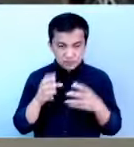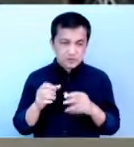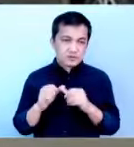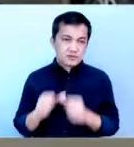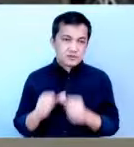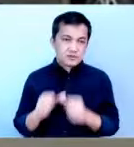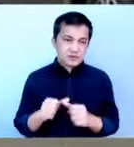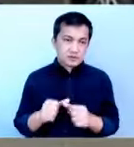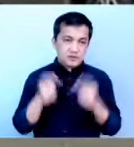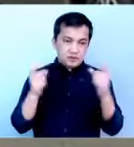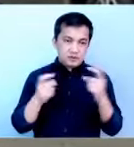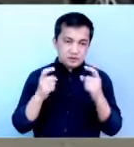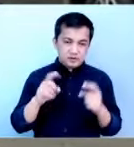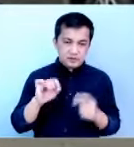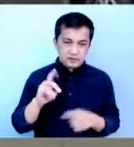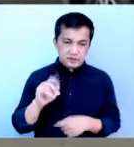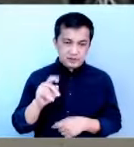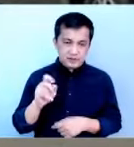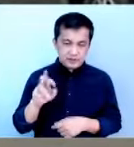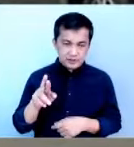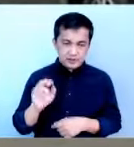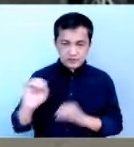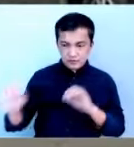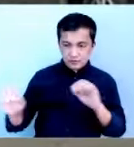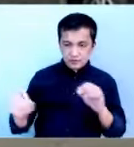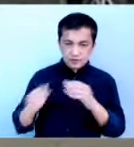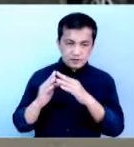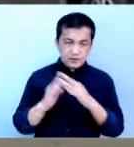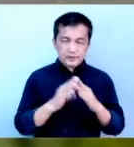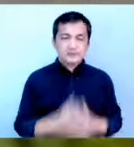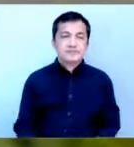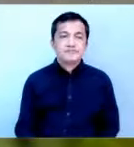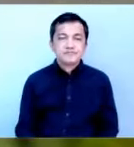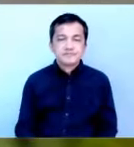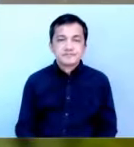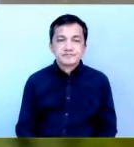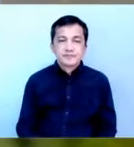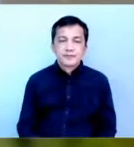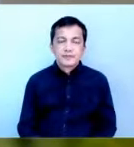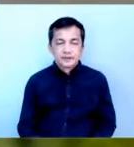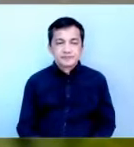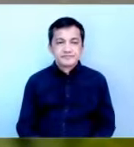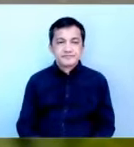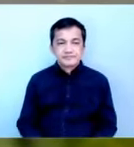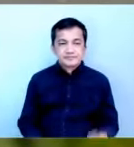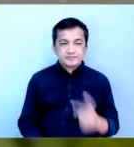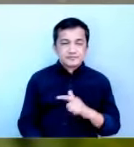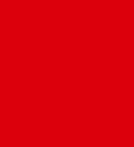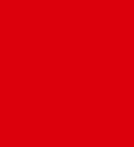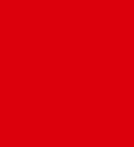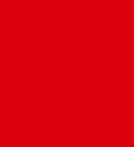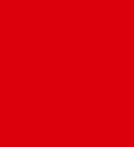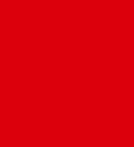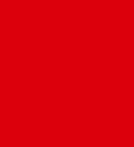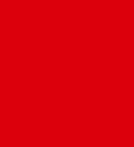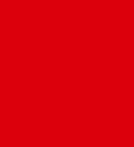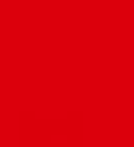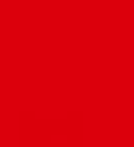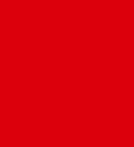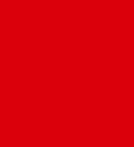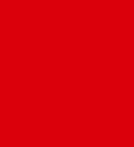ang pagdiriwang ng Eid al-Fitr sa kani-kanilang mga bahay. Maui. Maraming salamat sa update, Dave Abuel.